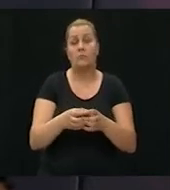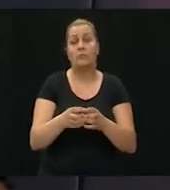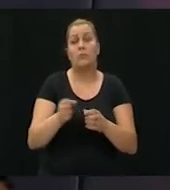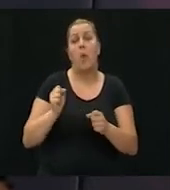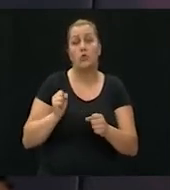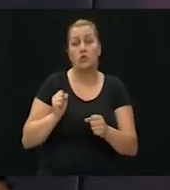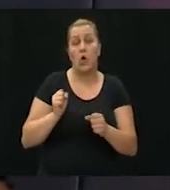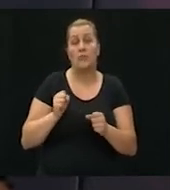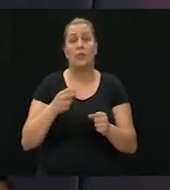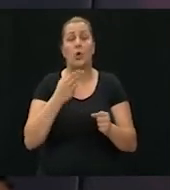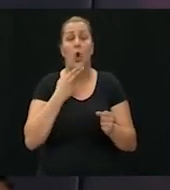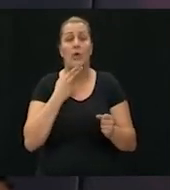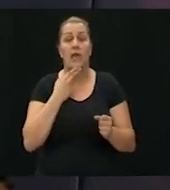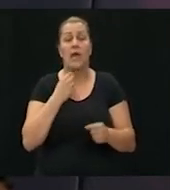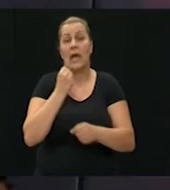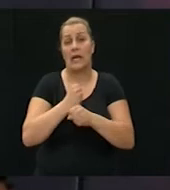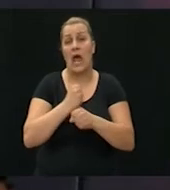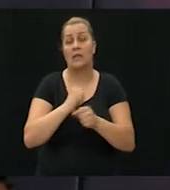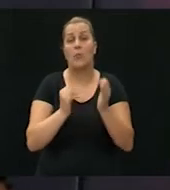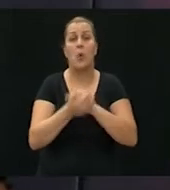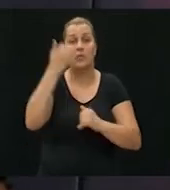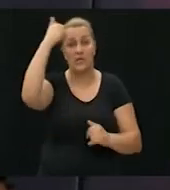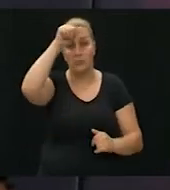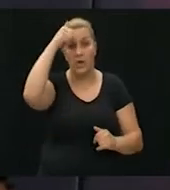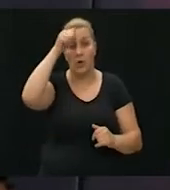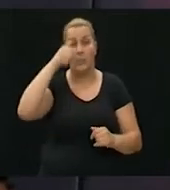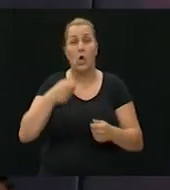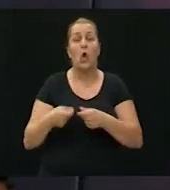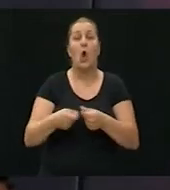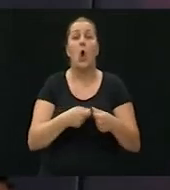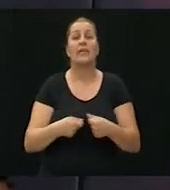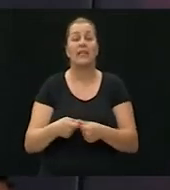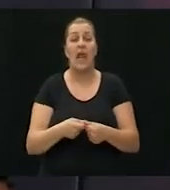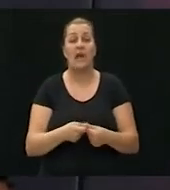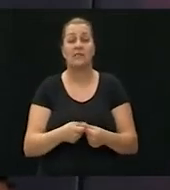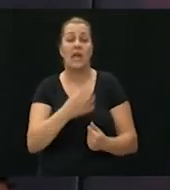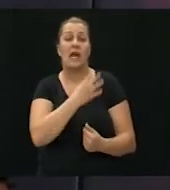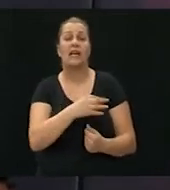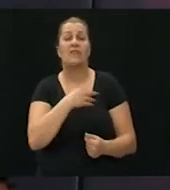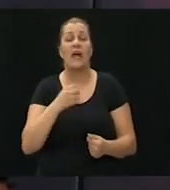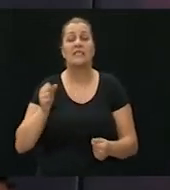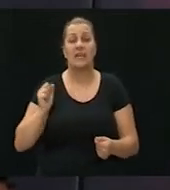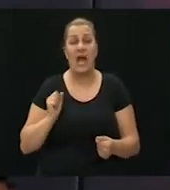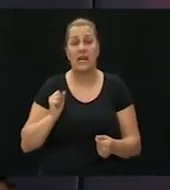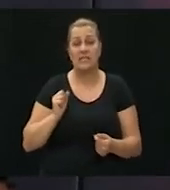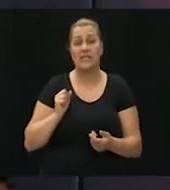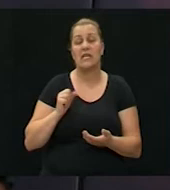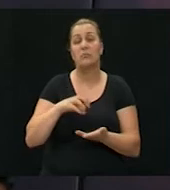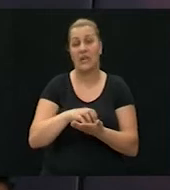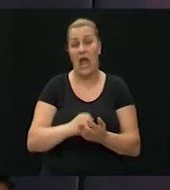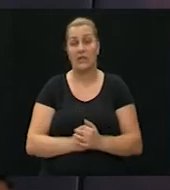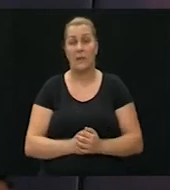postrojbi koje rade pod imenom koordinacija Hrvatski gardijski